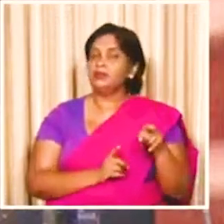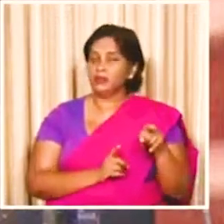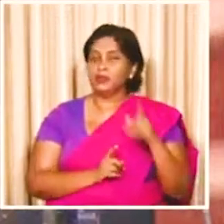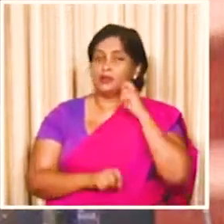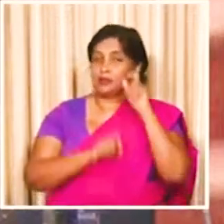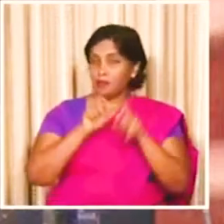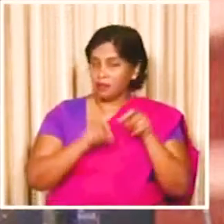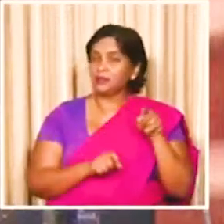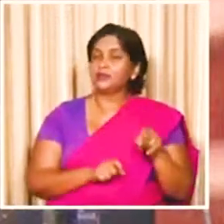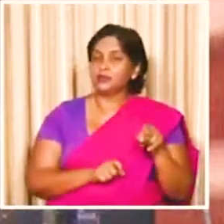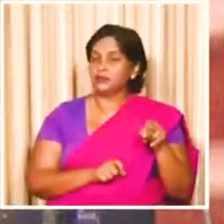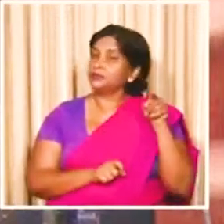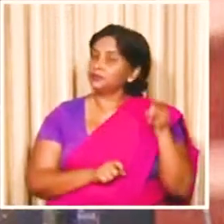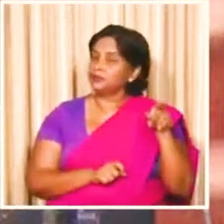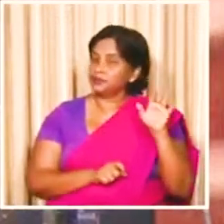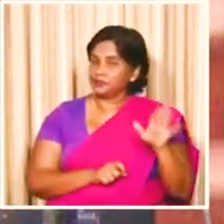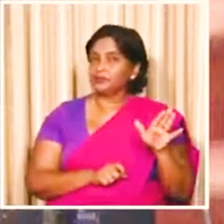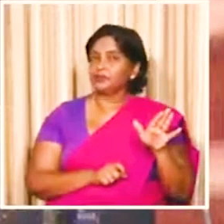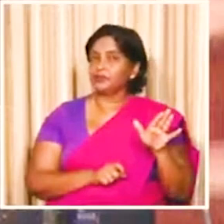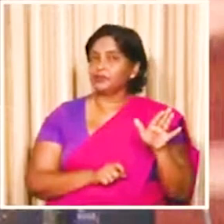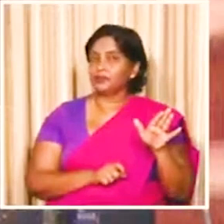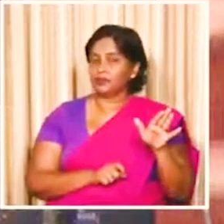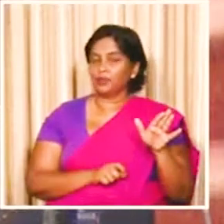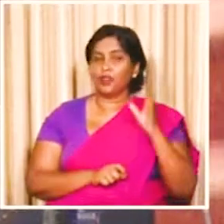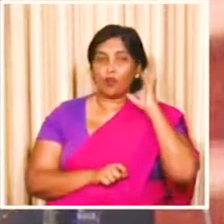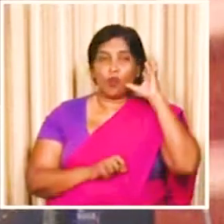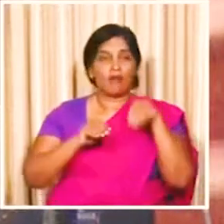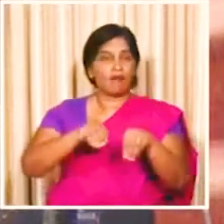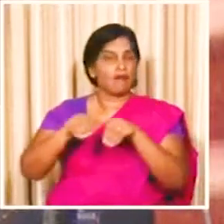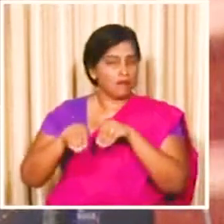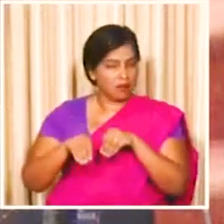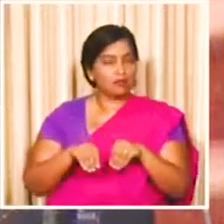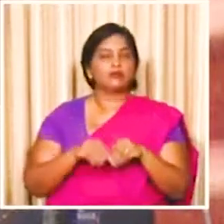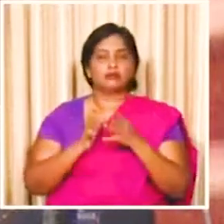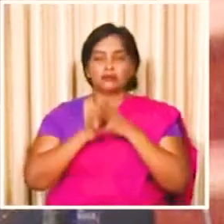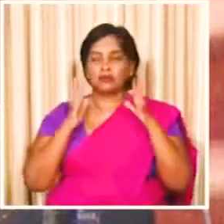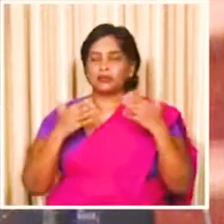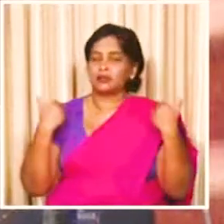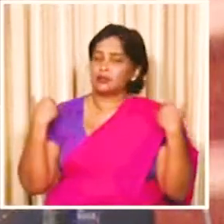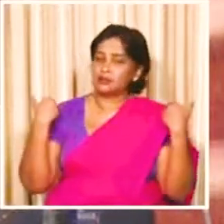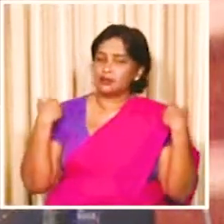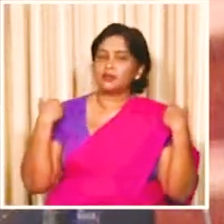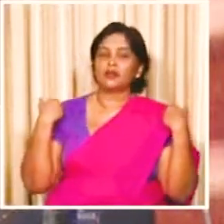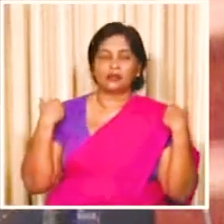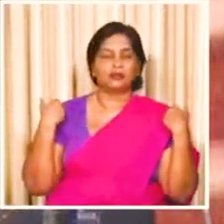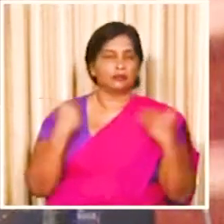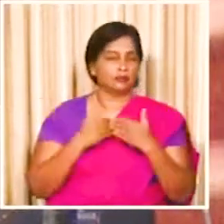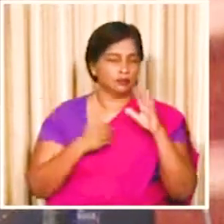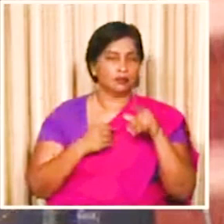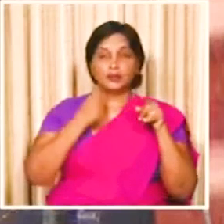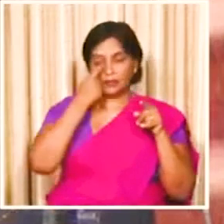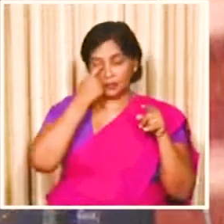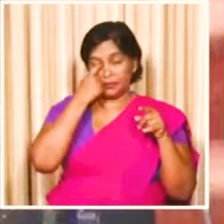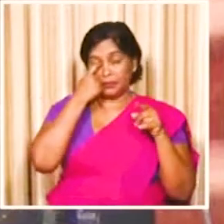தென்னந்தோப்புகளை உருவாக்கி இருக்கிறார், கஷ்டப்பட்டு உருவாக்கி இருக்கிற அந்த தென்னந்தோப்புகளை அழிக்கிறது யானை. ஆனால்